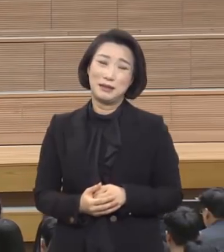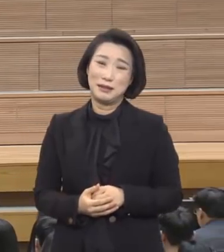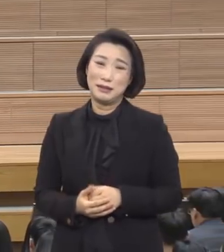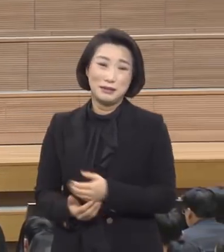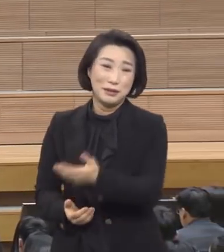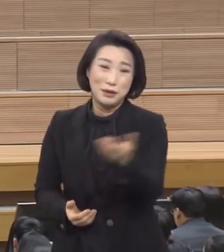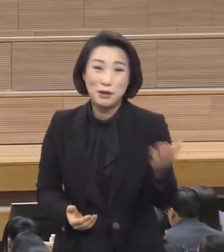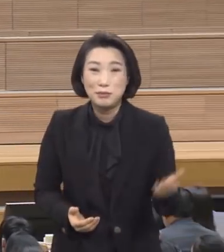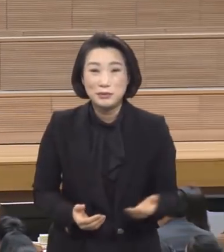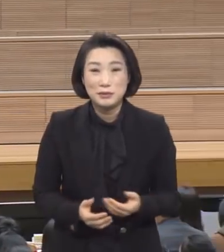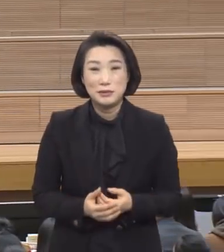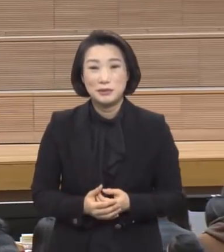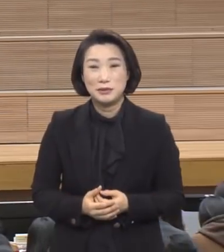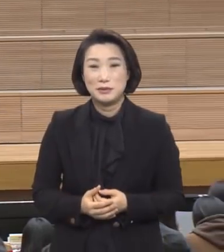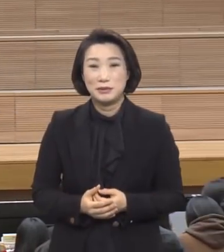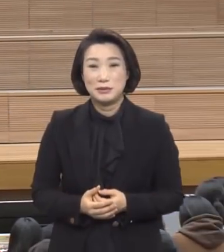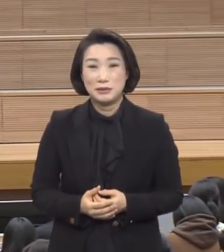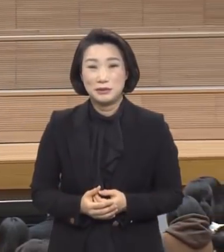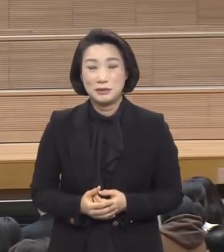여러분,